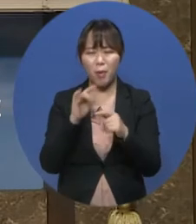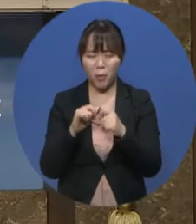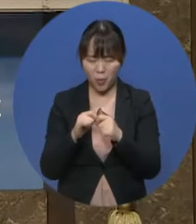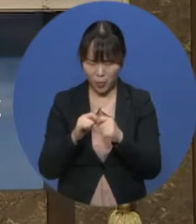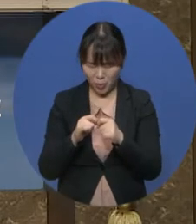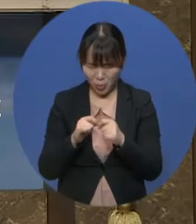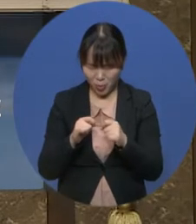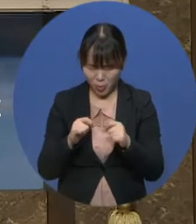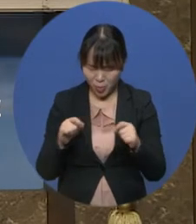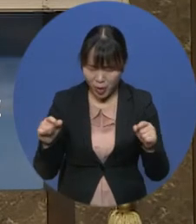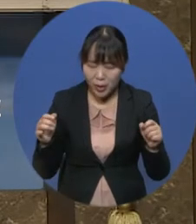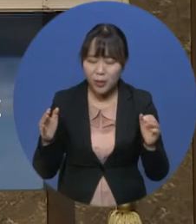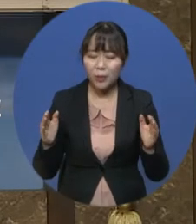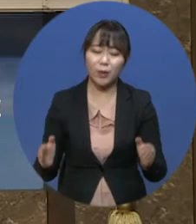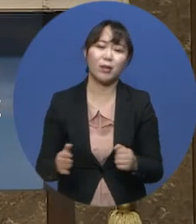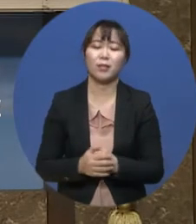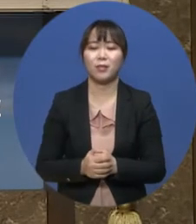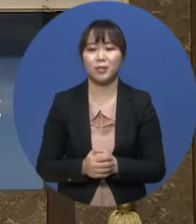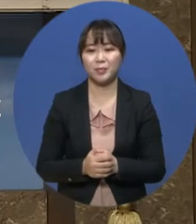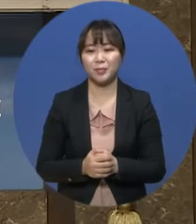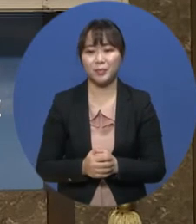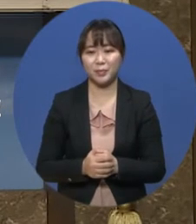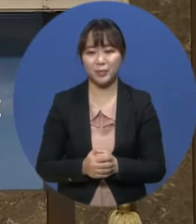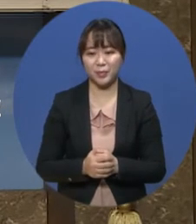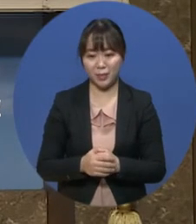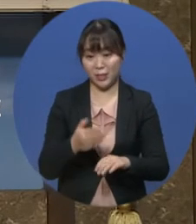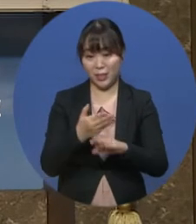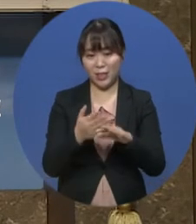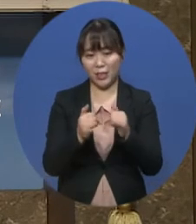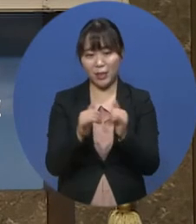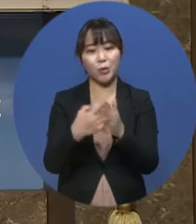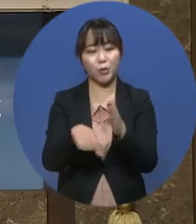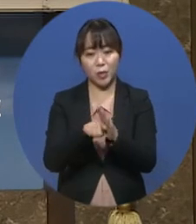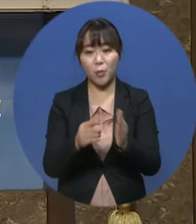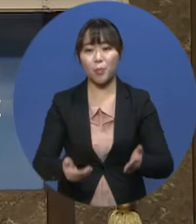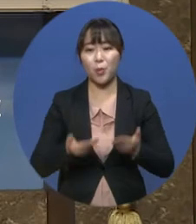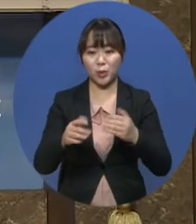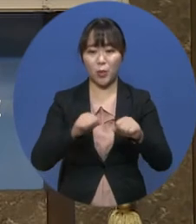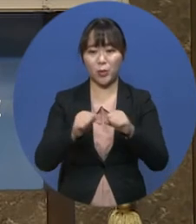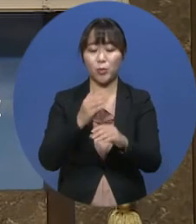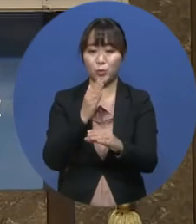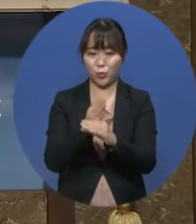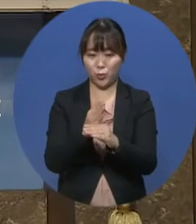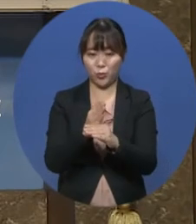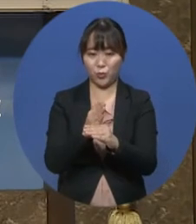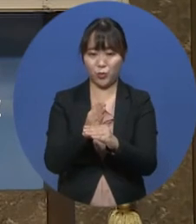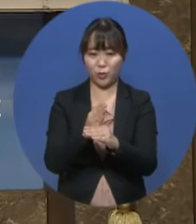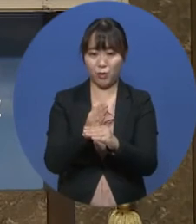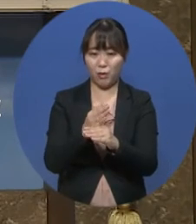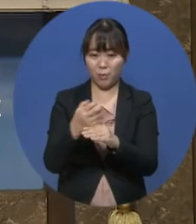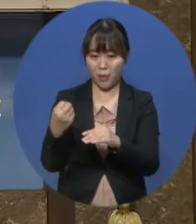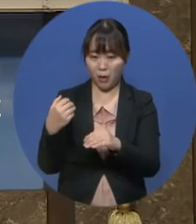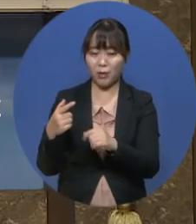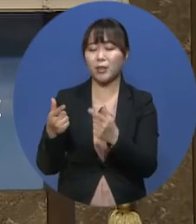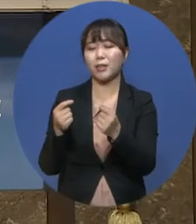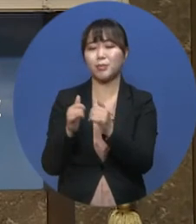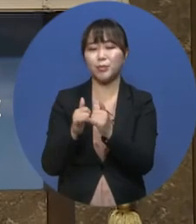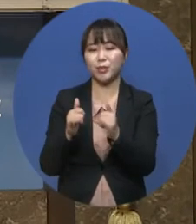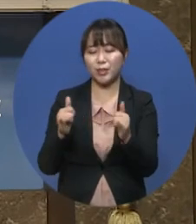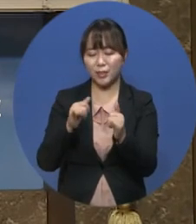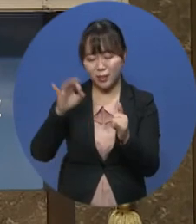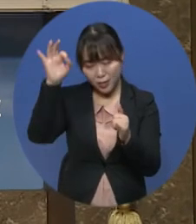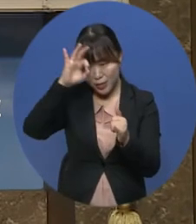십 몇 년 동안 이렇게 남모르게 봉사활동을 하고 있습니다 그래서 그런분들을 이제